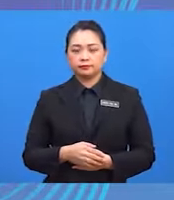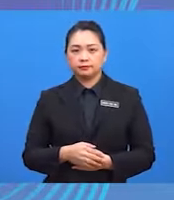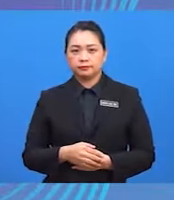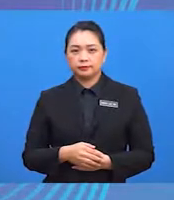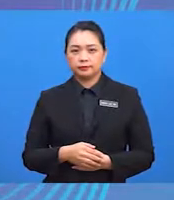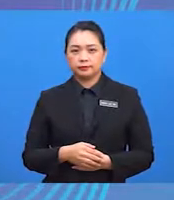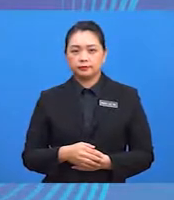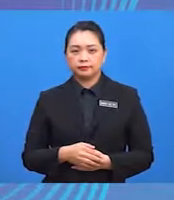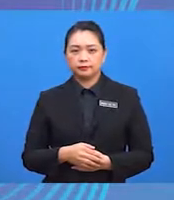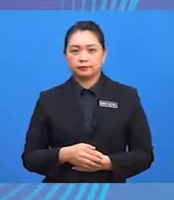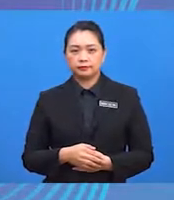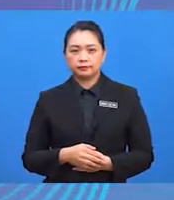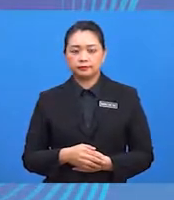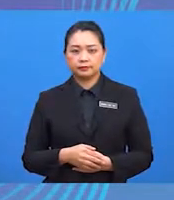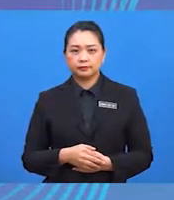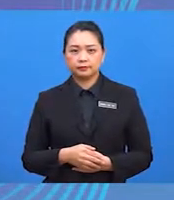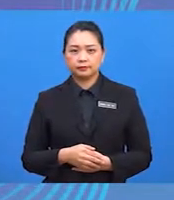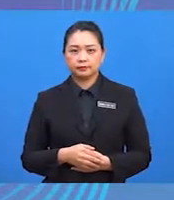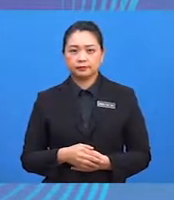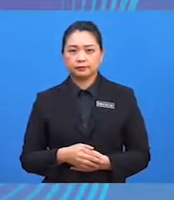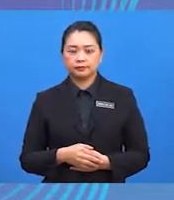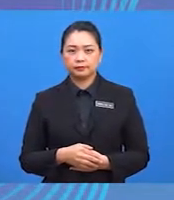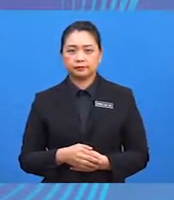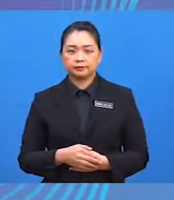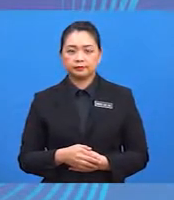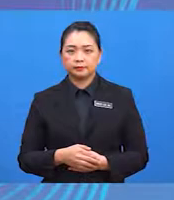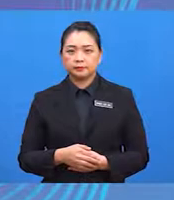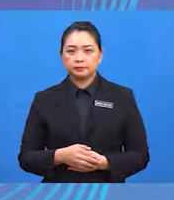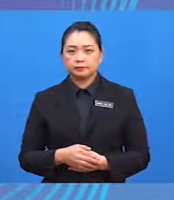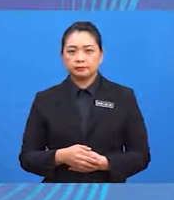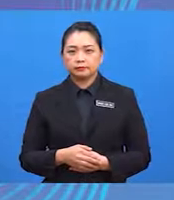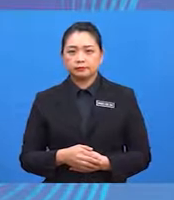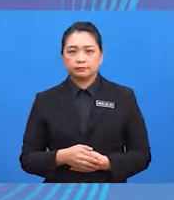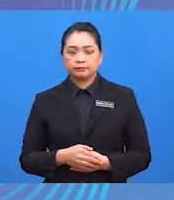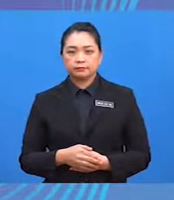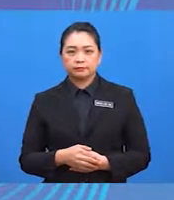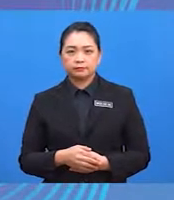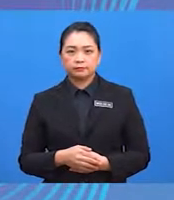Saya akan menerangkan setiap jenis dengan lebih terperinci.